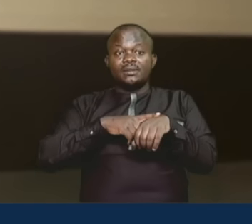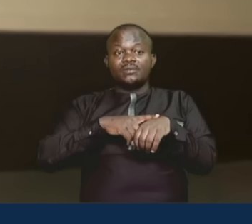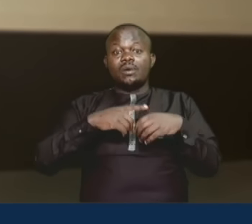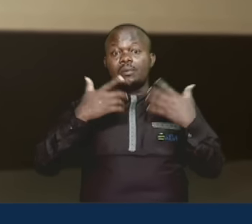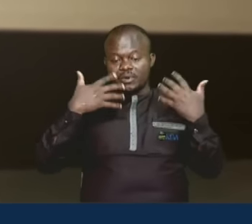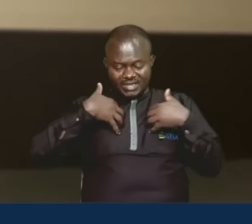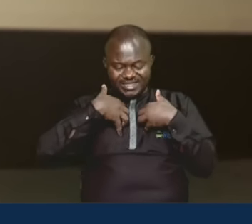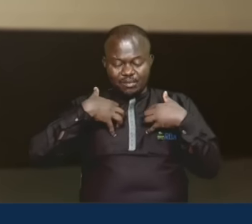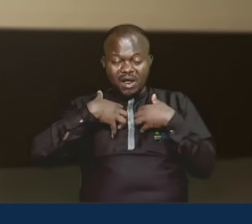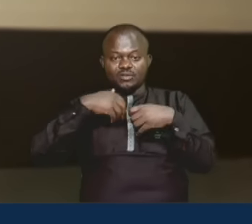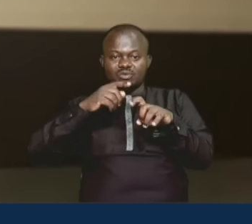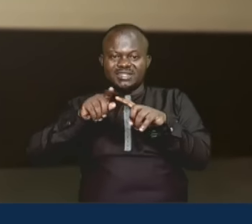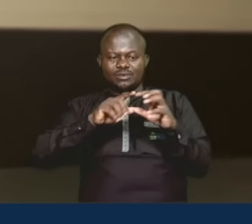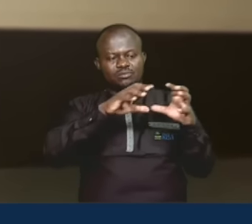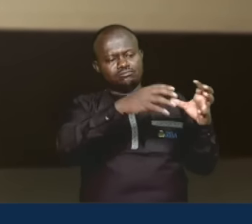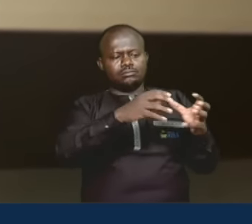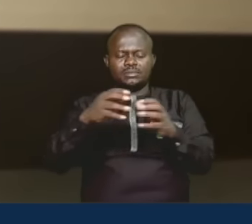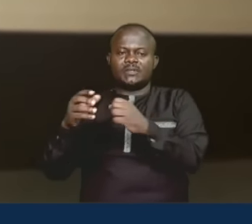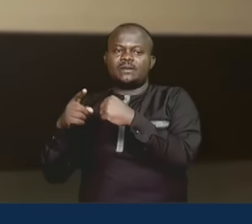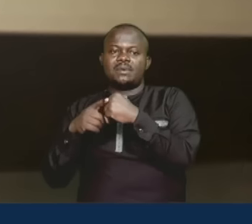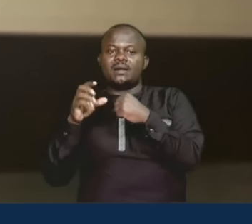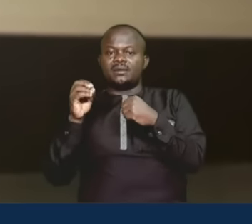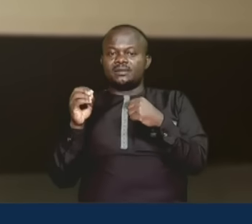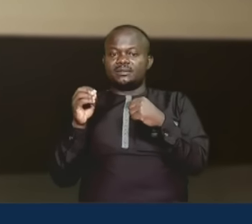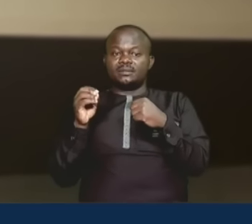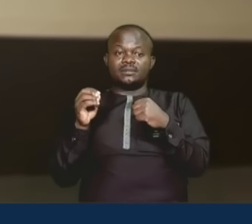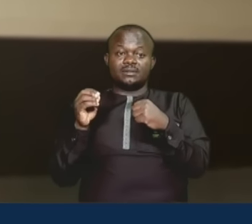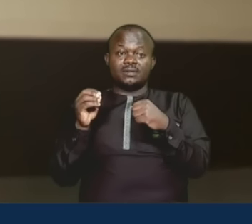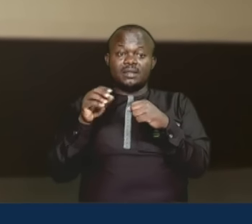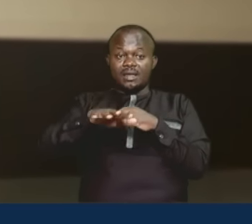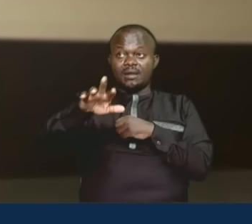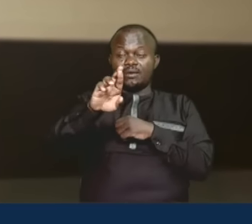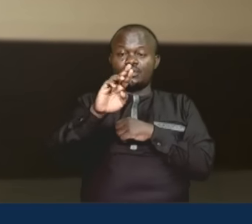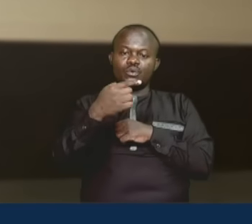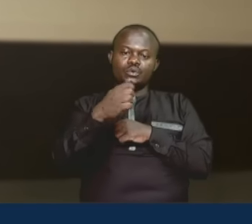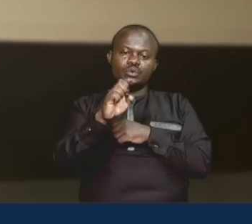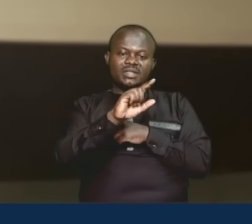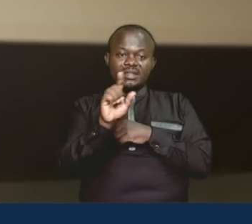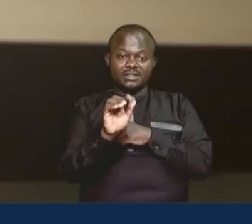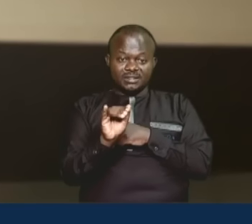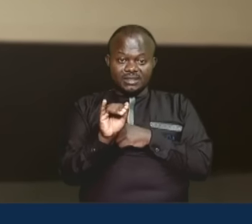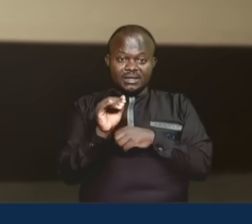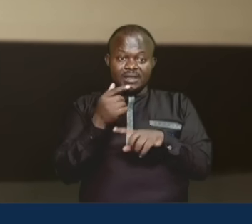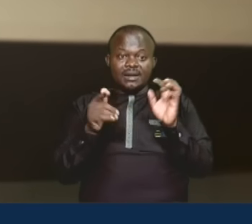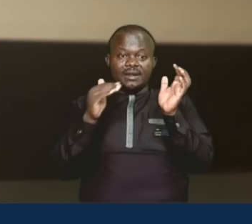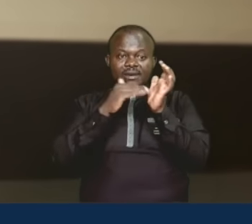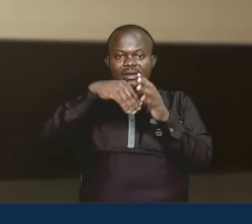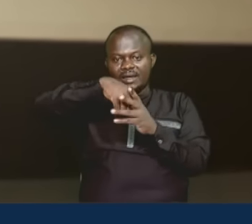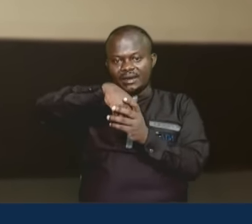600 y'inyamaswa n'ibimera mu Rugezi. Muri ayo moko hakaba